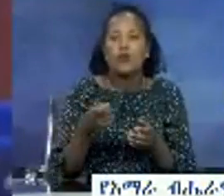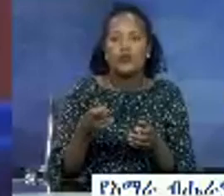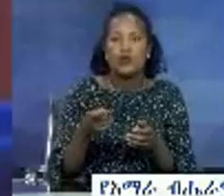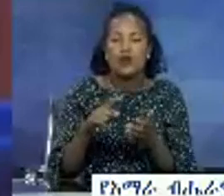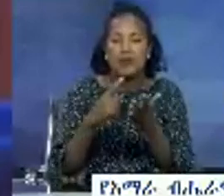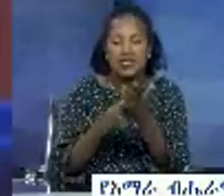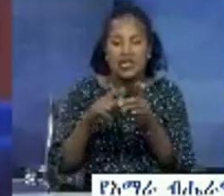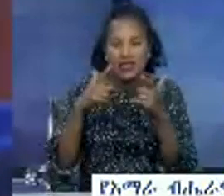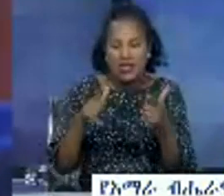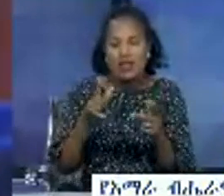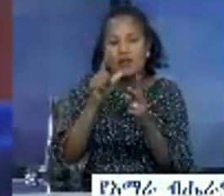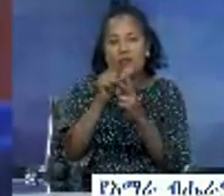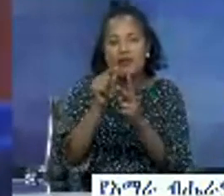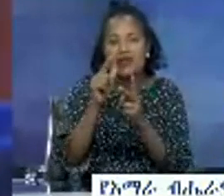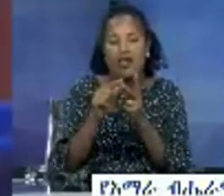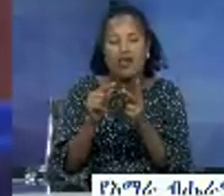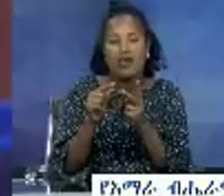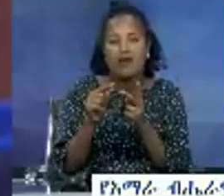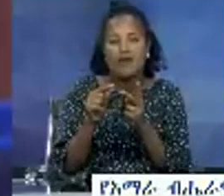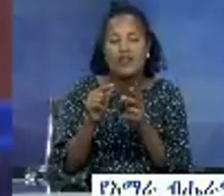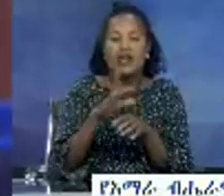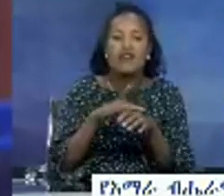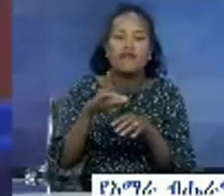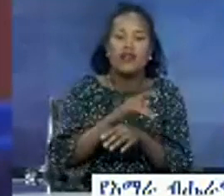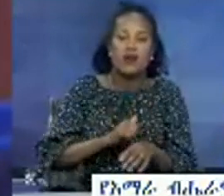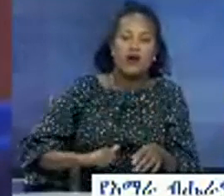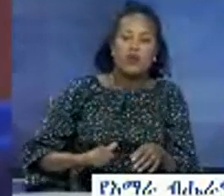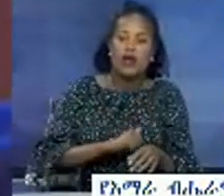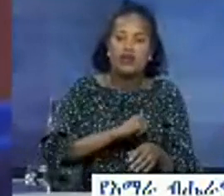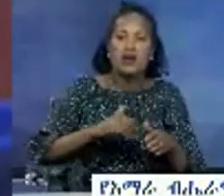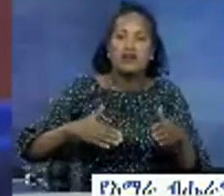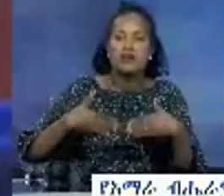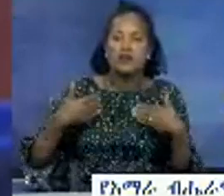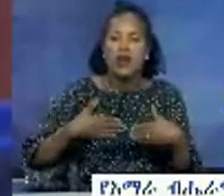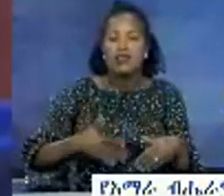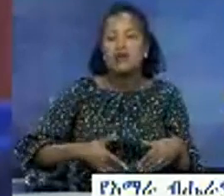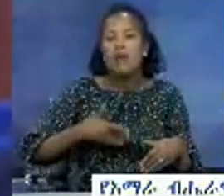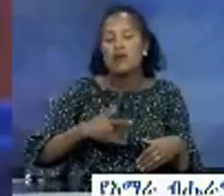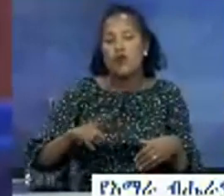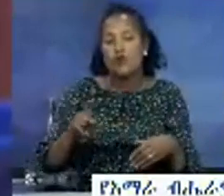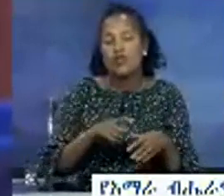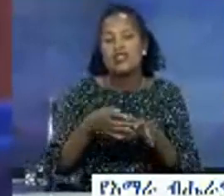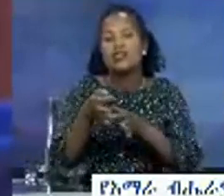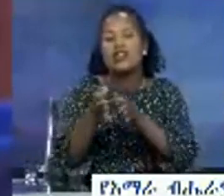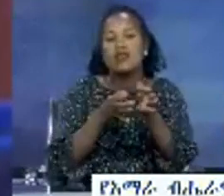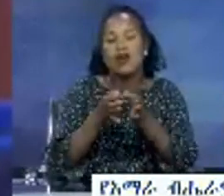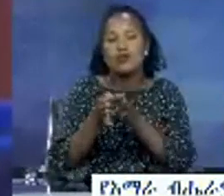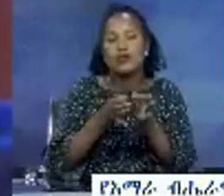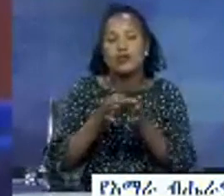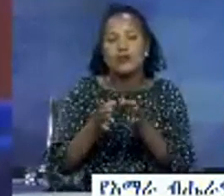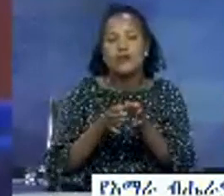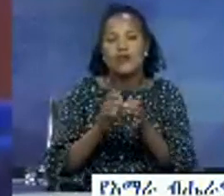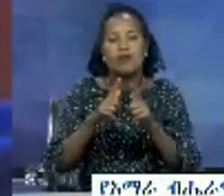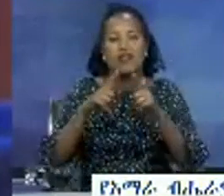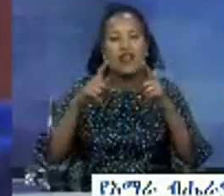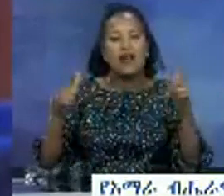ለዚህ እድል በመመረጤ ከፍ ያለ ኩራትና ደስታ የተሰማኝ መሆኑን ስገልጽላችሁ